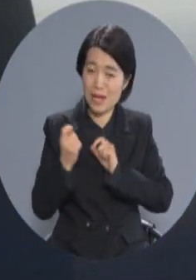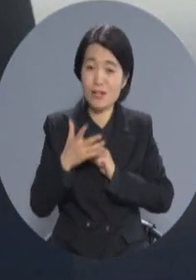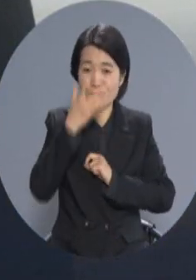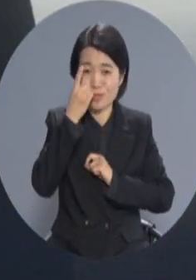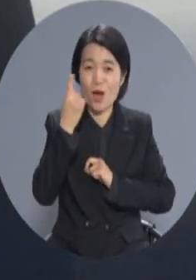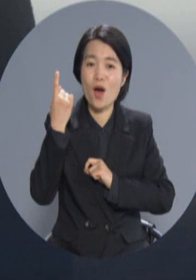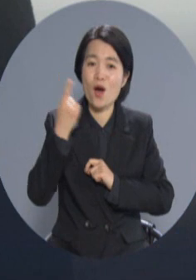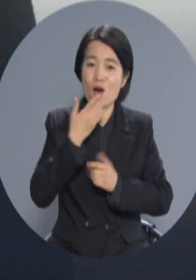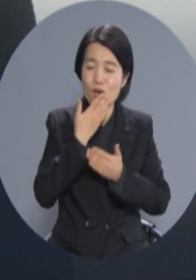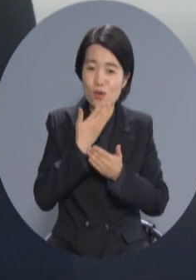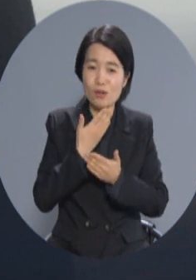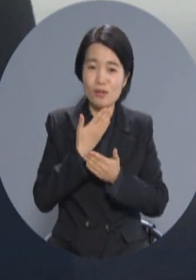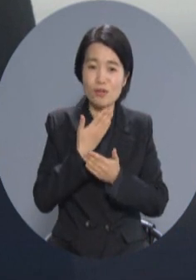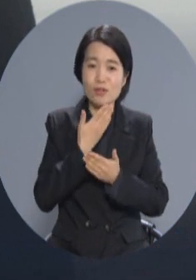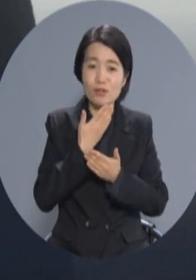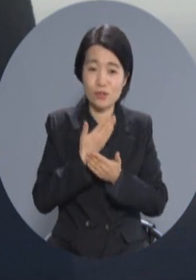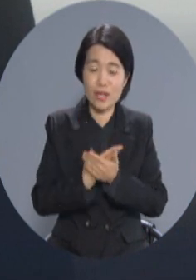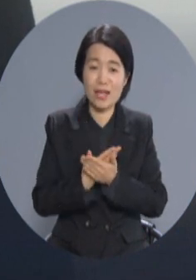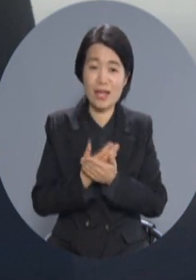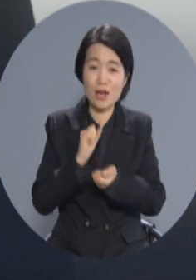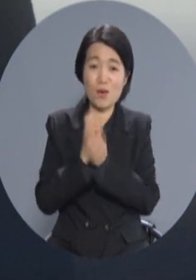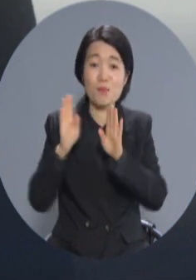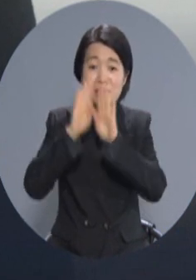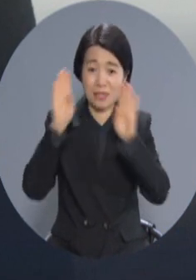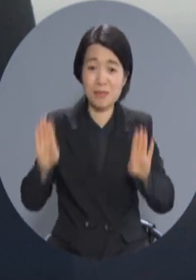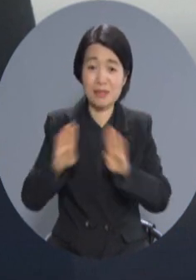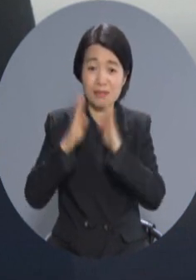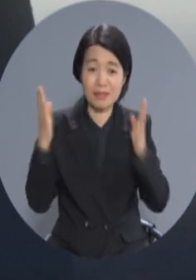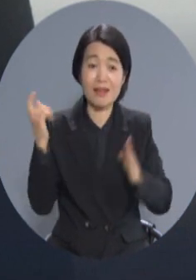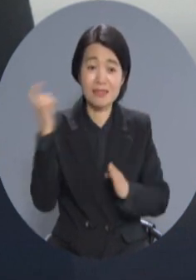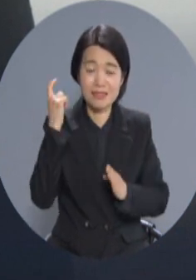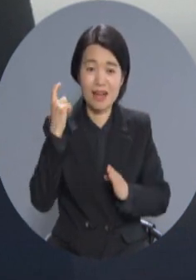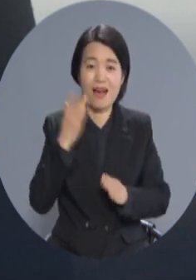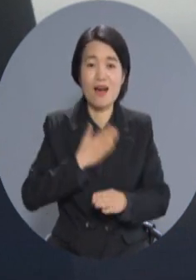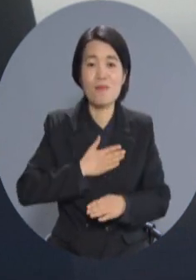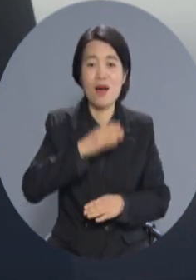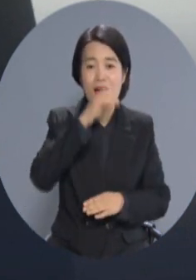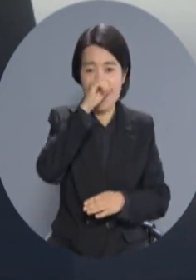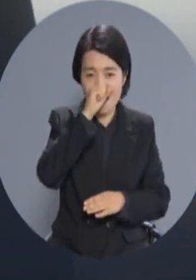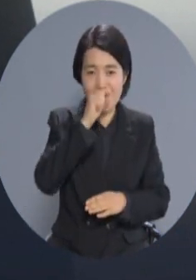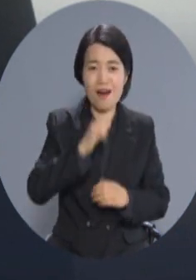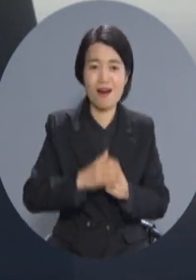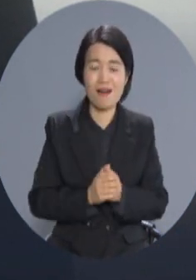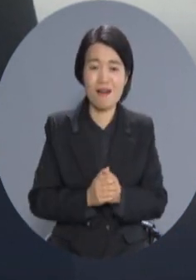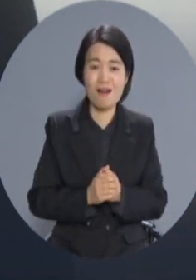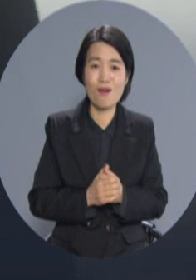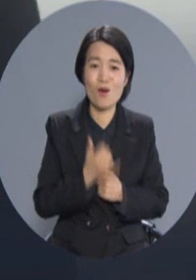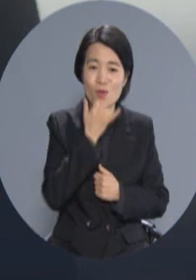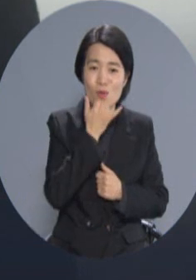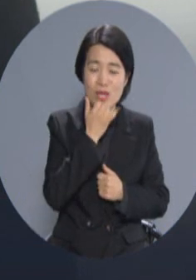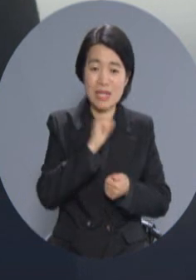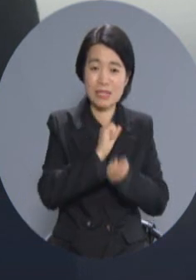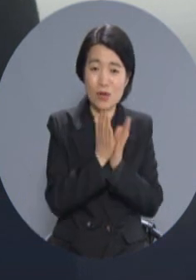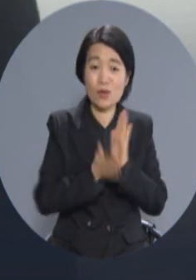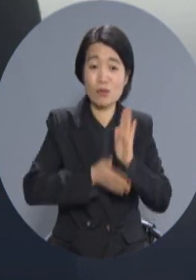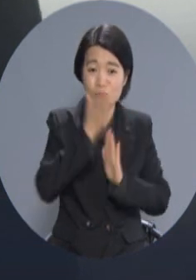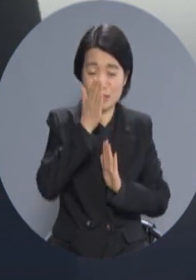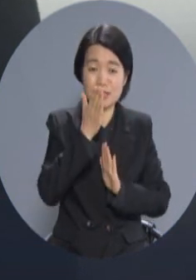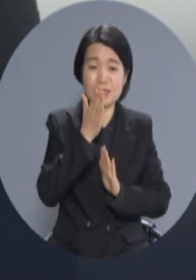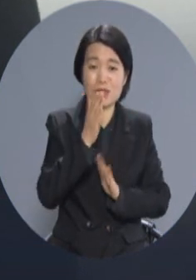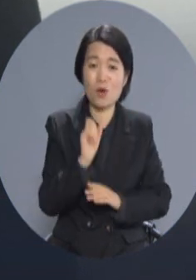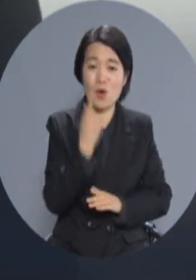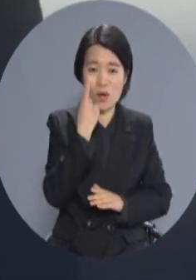또 순천에서 이런 귀한 또 이 정원 박람회가 열린다 그러니까 마음이 뿌듯하고요. 참 독일이 또